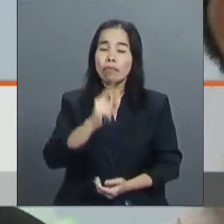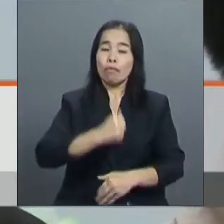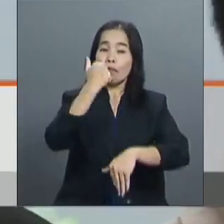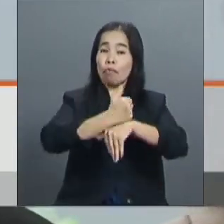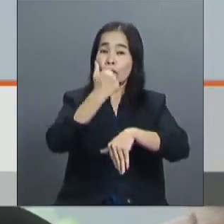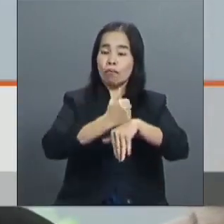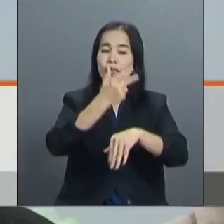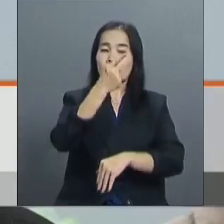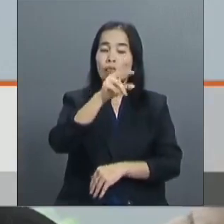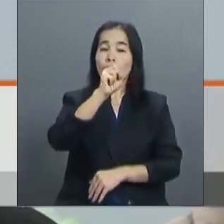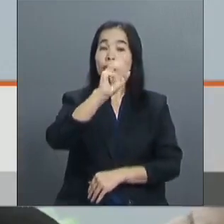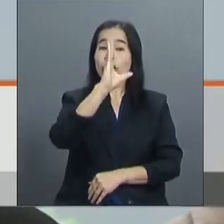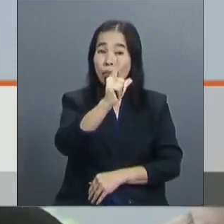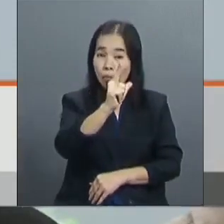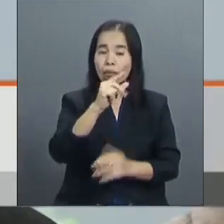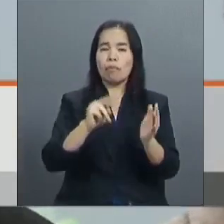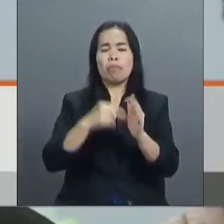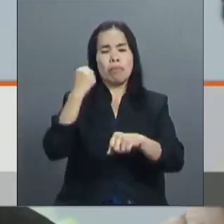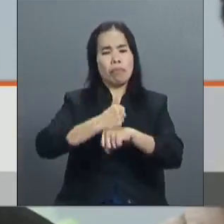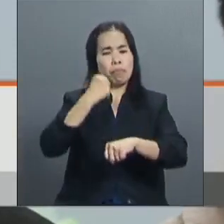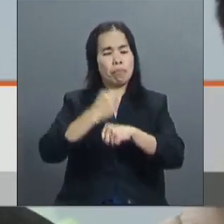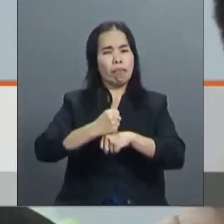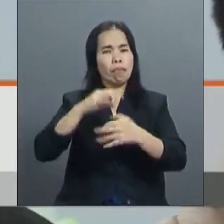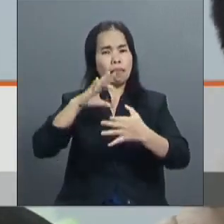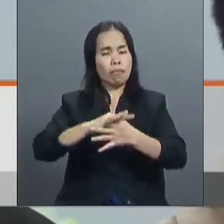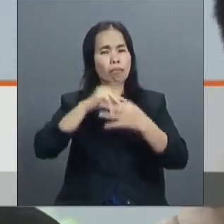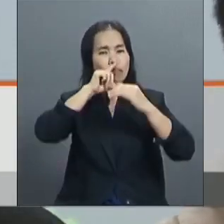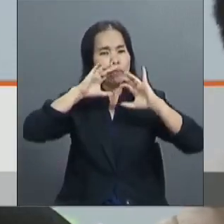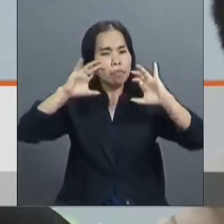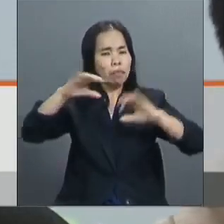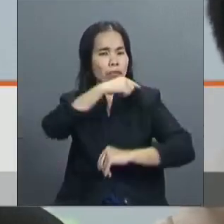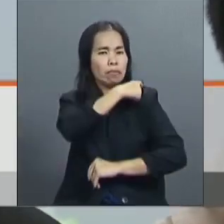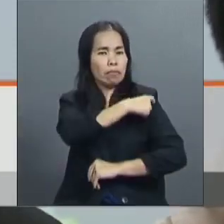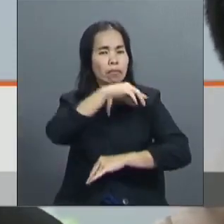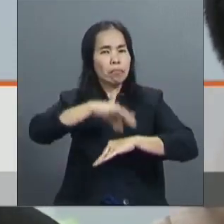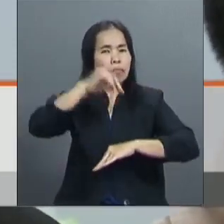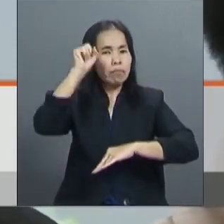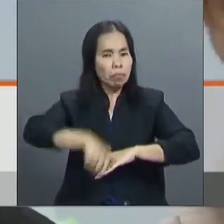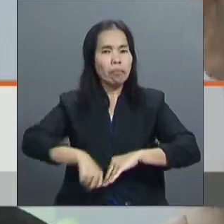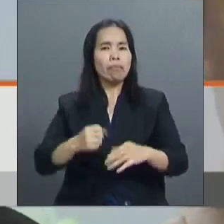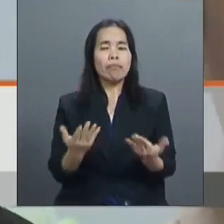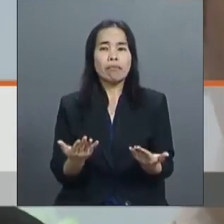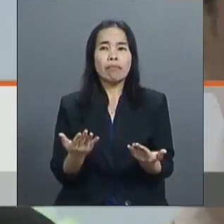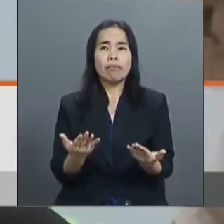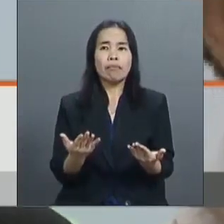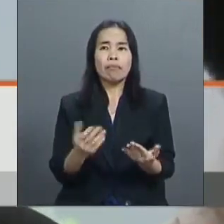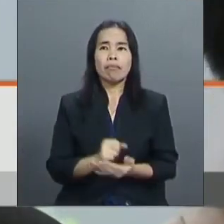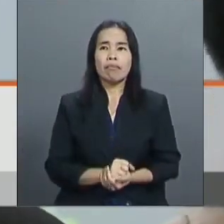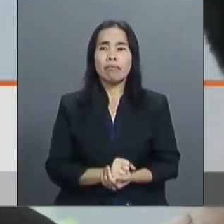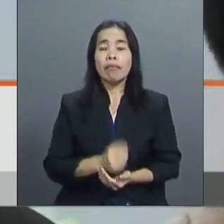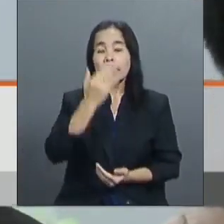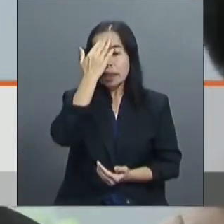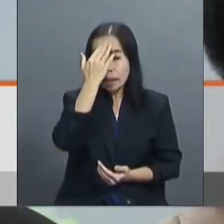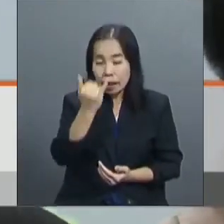หรือคณะในคณะเนี่ยเป็นเจ้าหน้าที่ของรัฐเนี่ยผมจะมาชั้น 3น่าจะถูกต้องนะครับเพียง